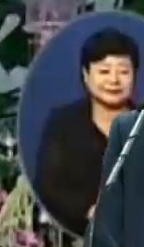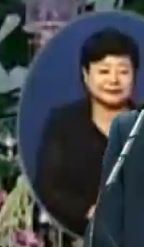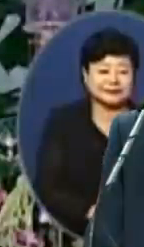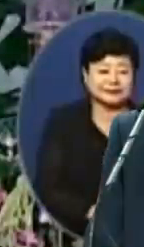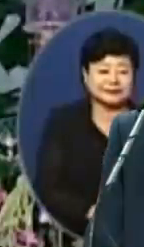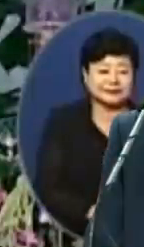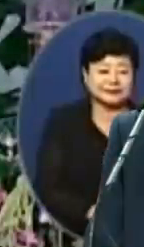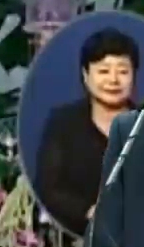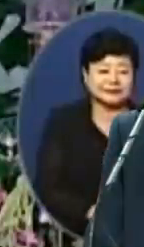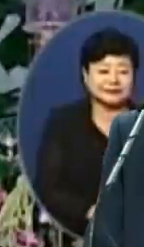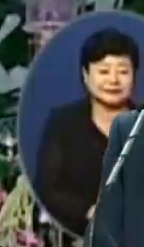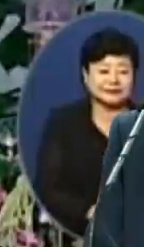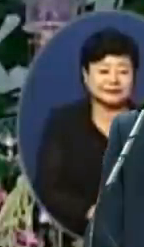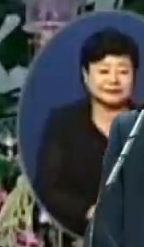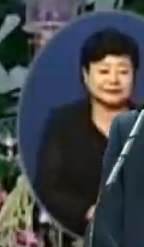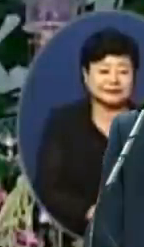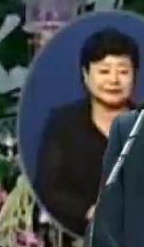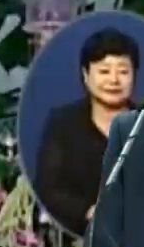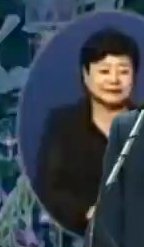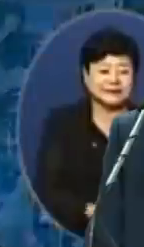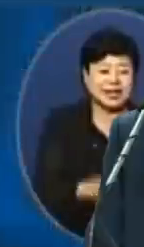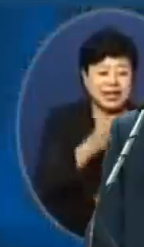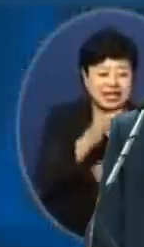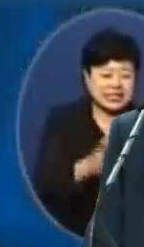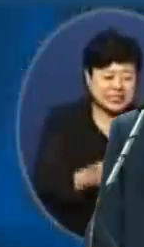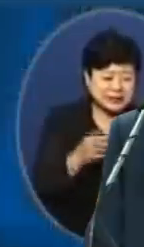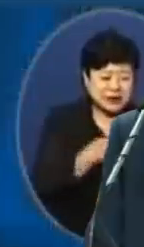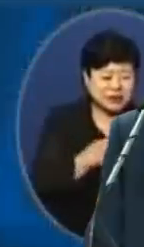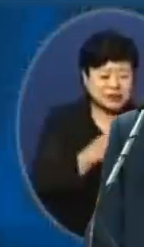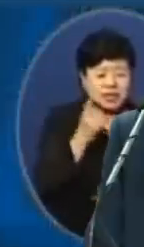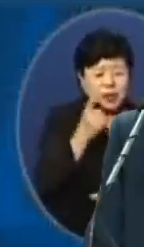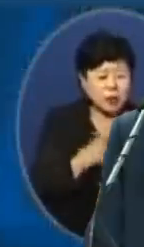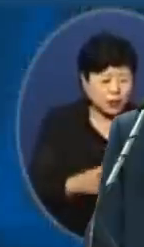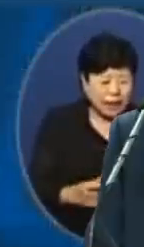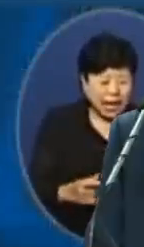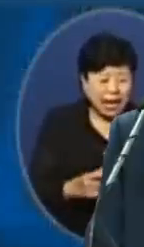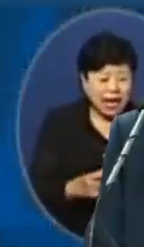이 말씀 한번 따라 읽어보십시오. 10년을 걱정하는 것보다